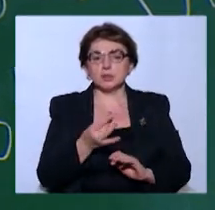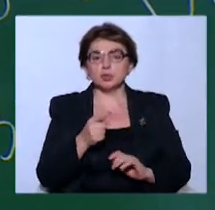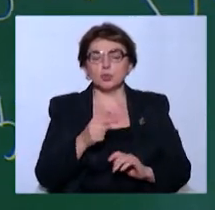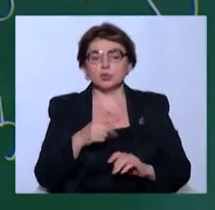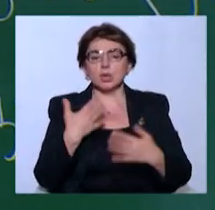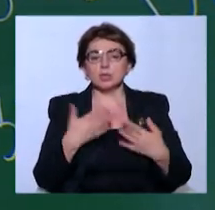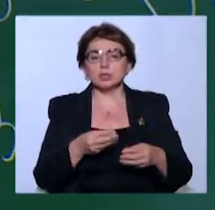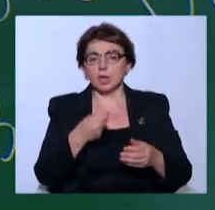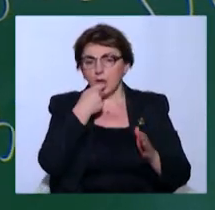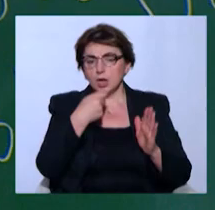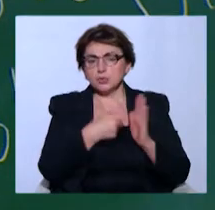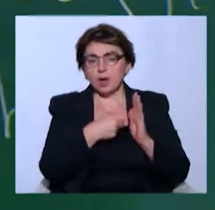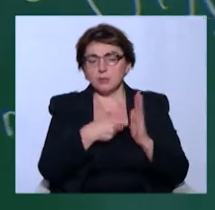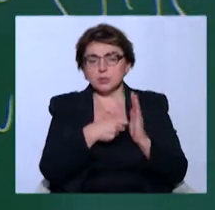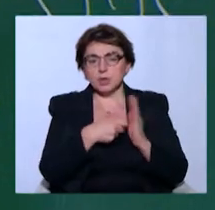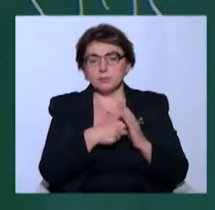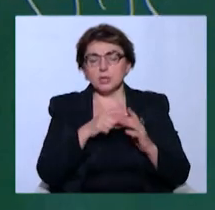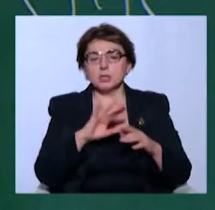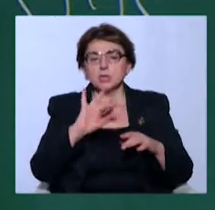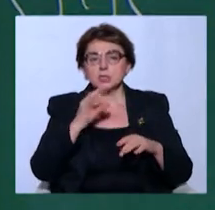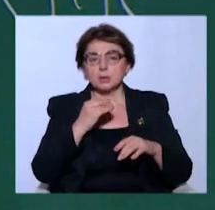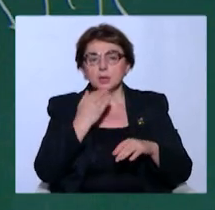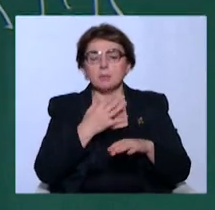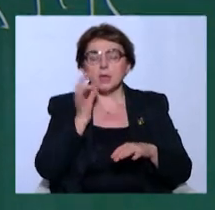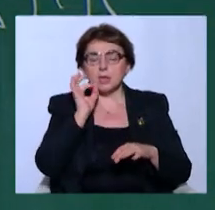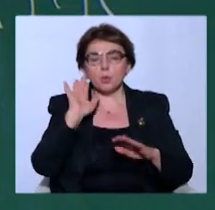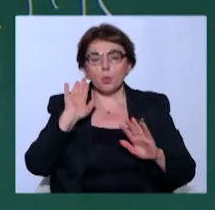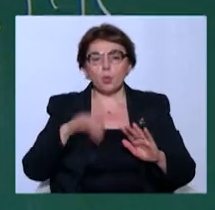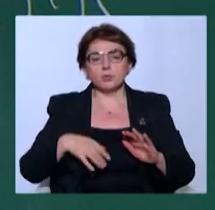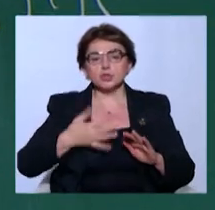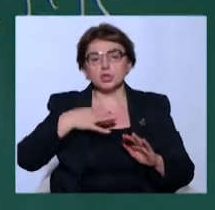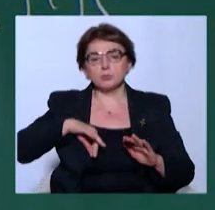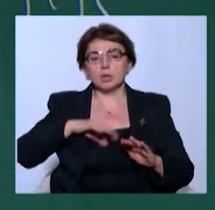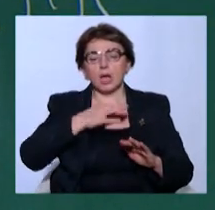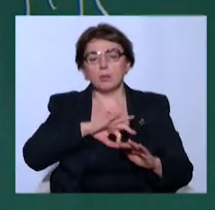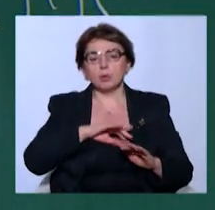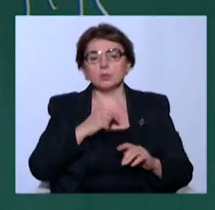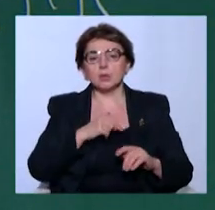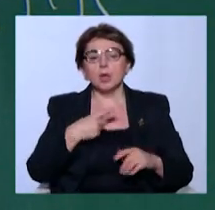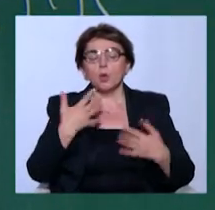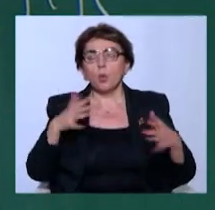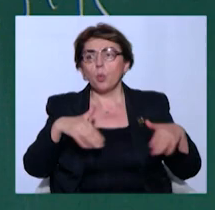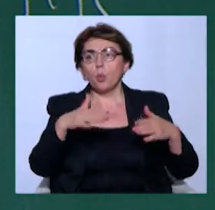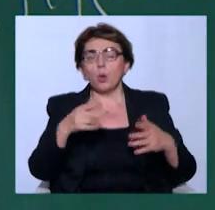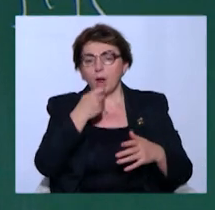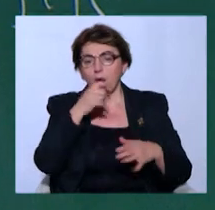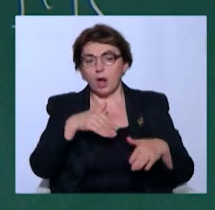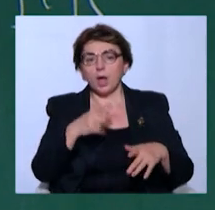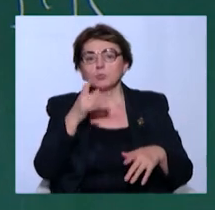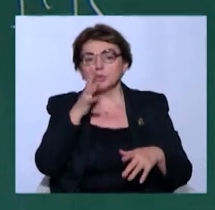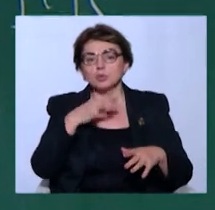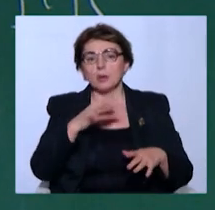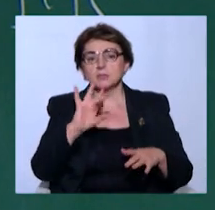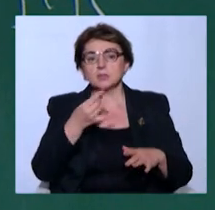ზაფხულის გაზაფხულის პერიოდი არის ცხოველქმედებისათვის კარგი პერიოდი, ხოლო რაც შეეხება ზამთრის